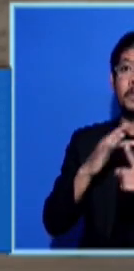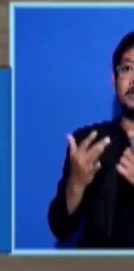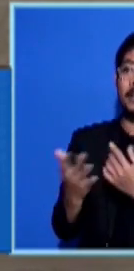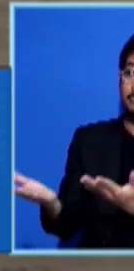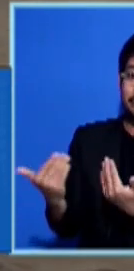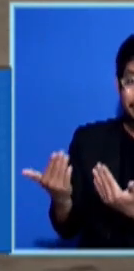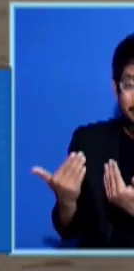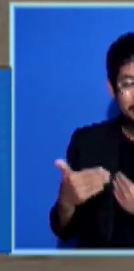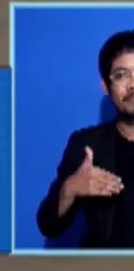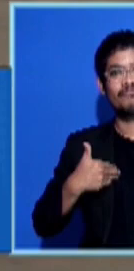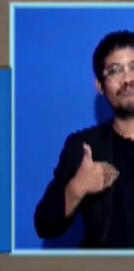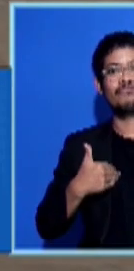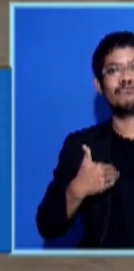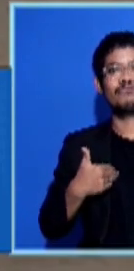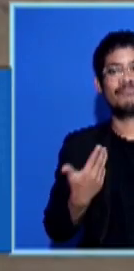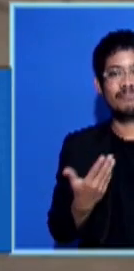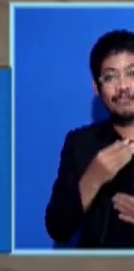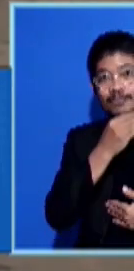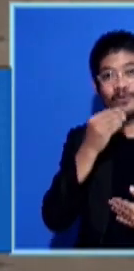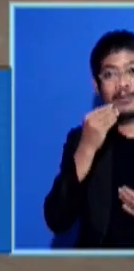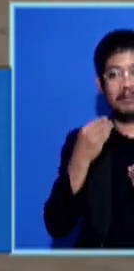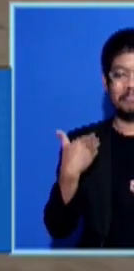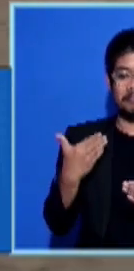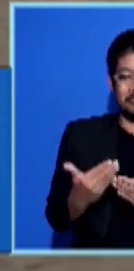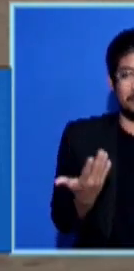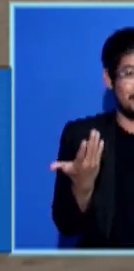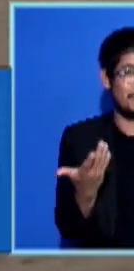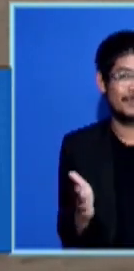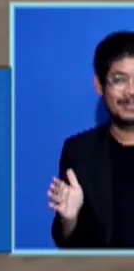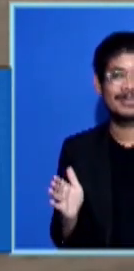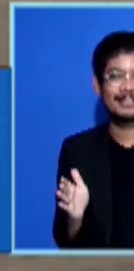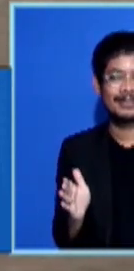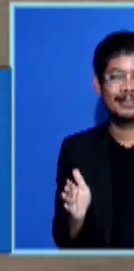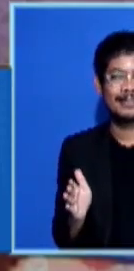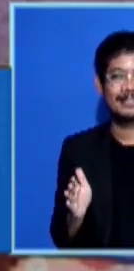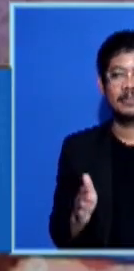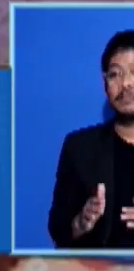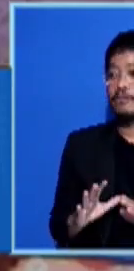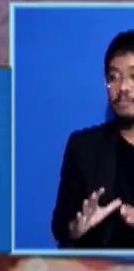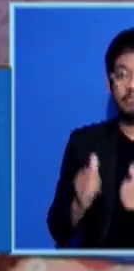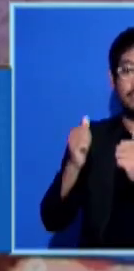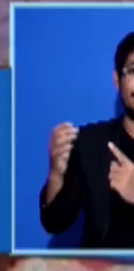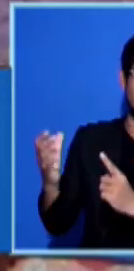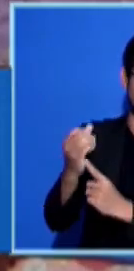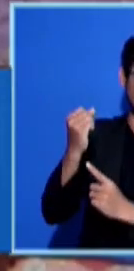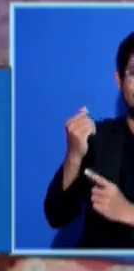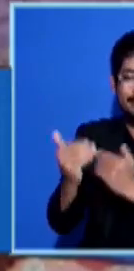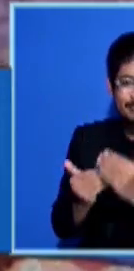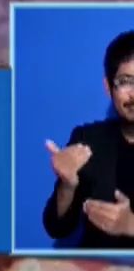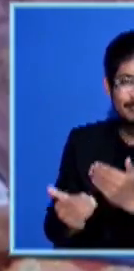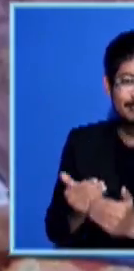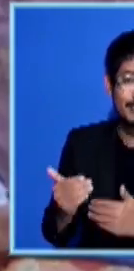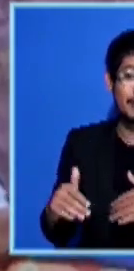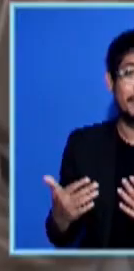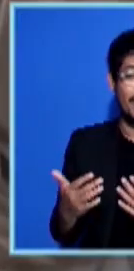setelah melaksanakan kewajiban selama bulan Ramadan dengan meninggalkan jejak kebaikan dan ketaatan. Namun demikian, hendaknya tetap rendah